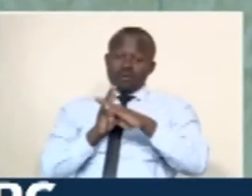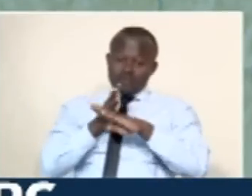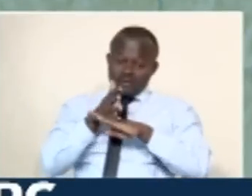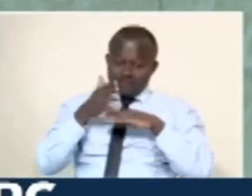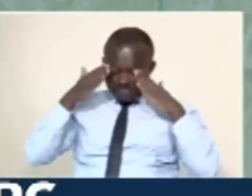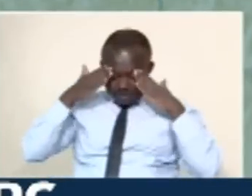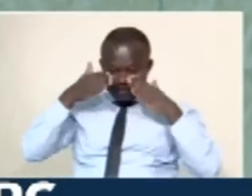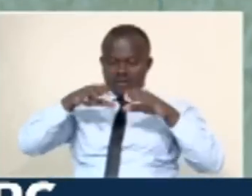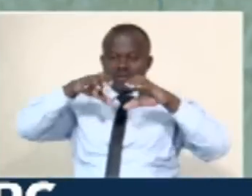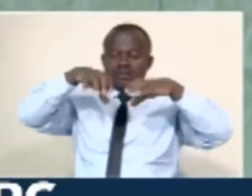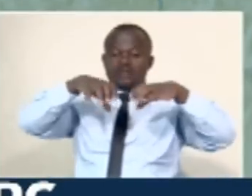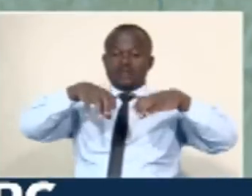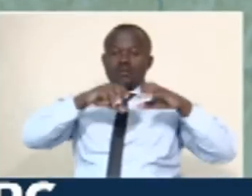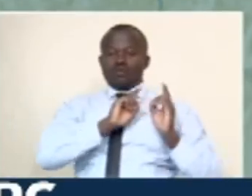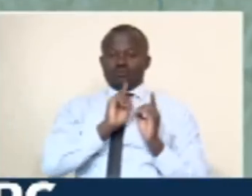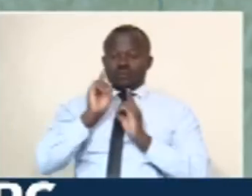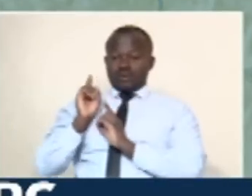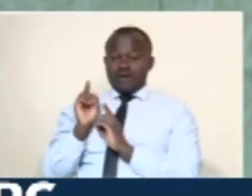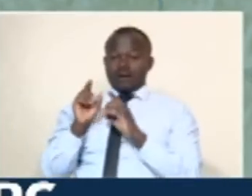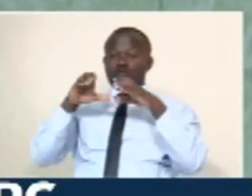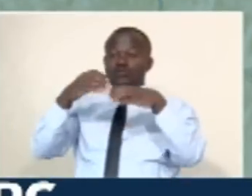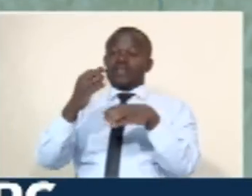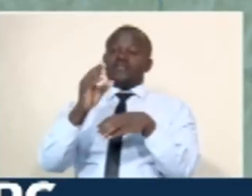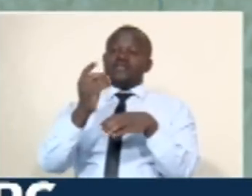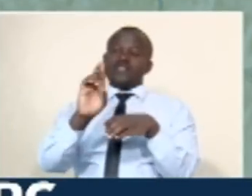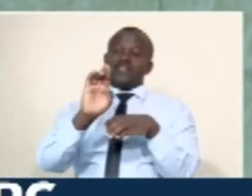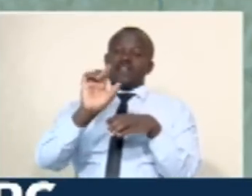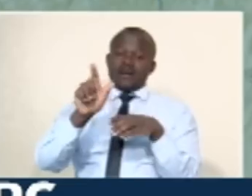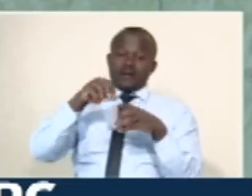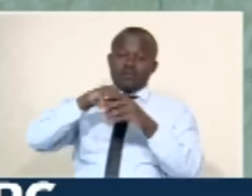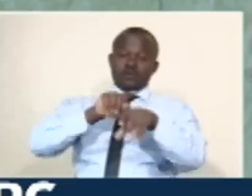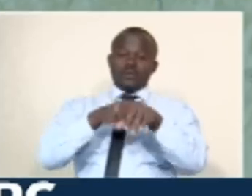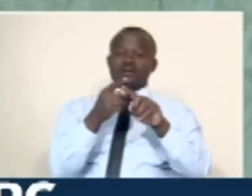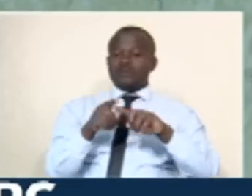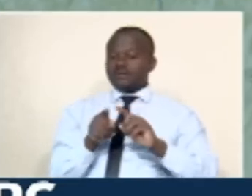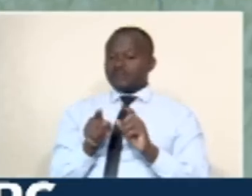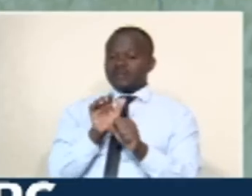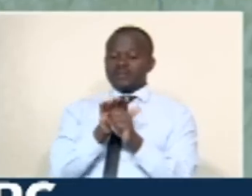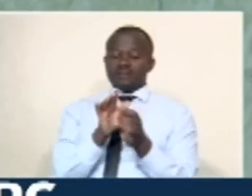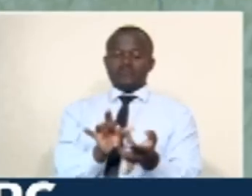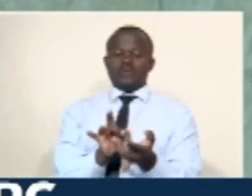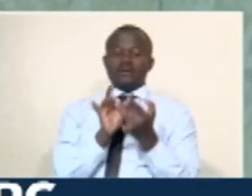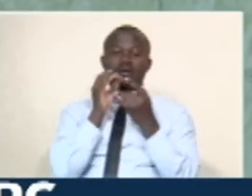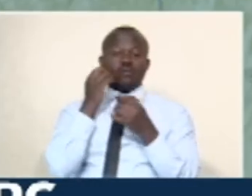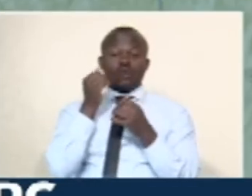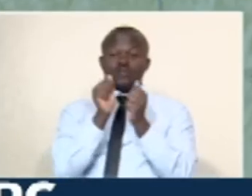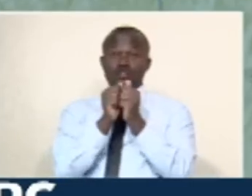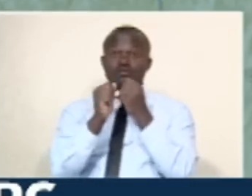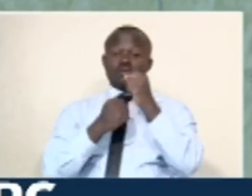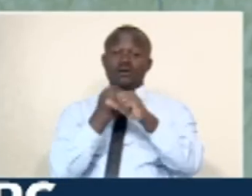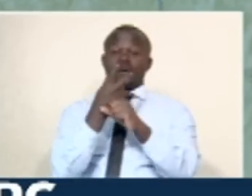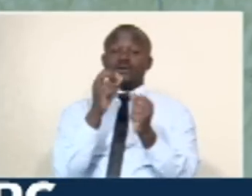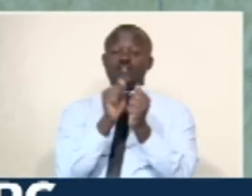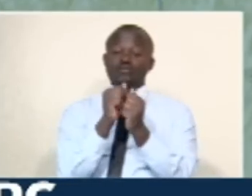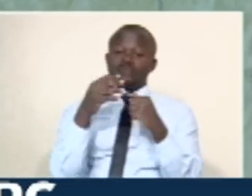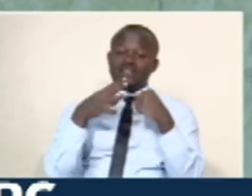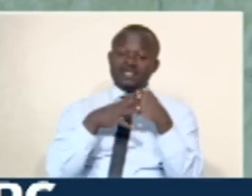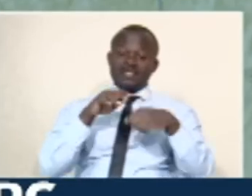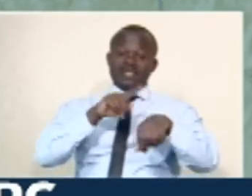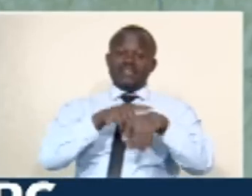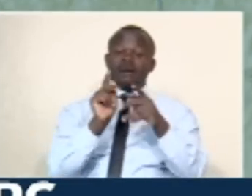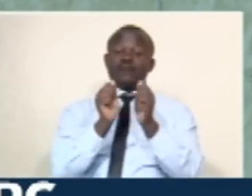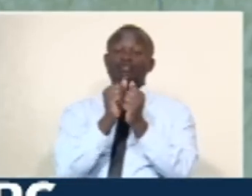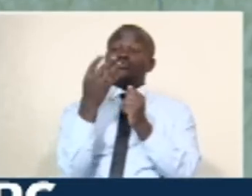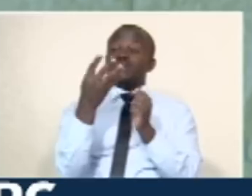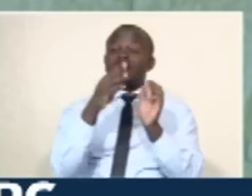n'ibitero by'ingabo za Congo ndetse n'umutwe w'iterabwoba FDLR mu bihe bitandukanye, by'umwihariko mu kwakira 2019 ubwo abantu 14 basigaga ubuzima mu gitero